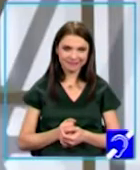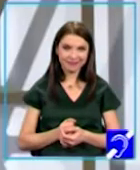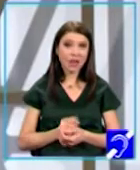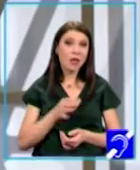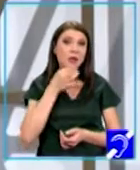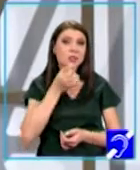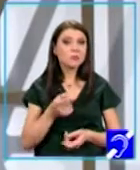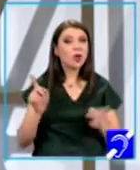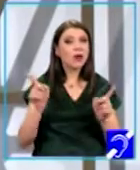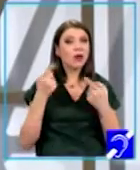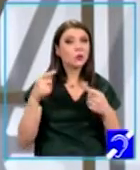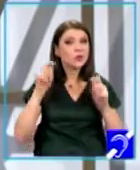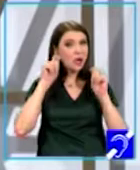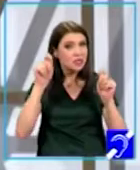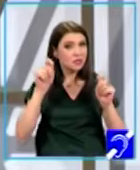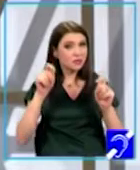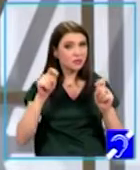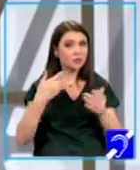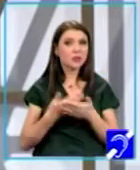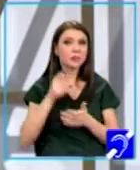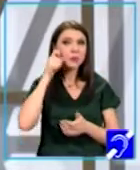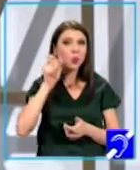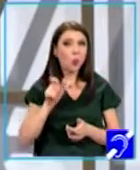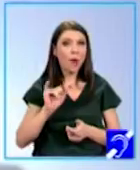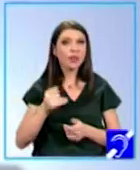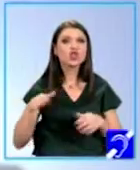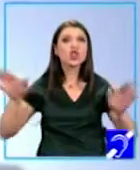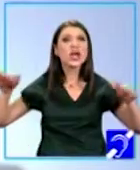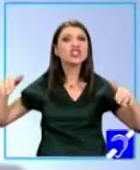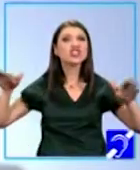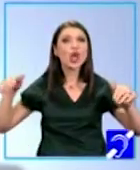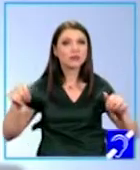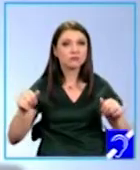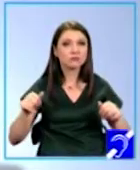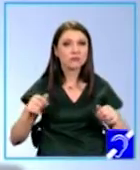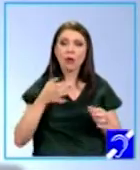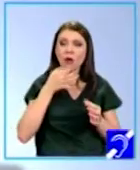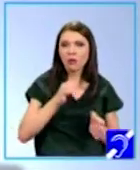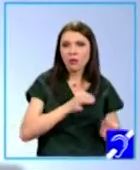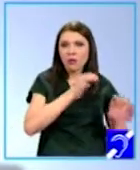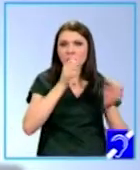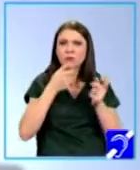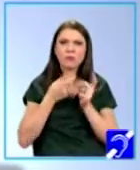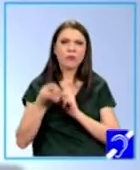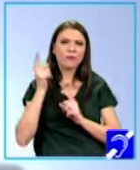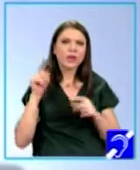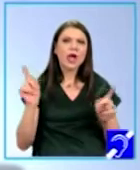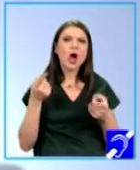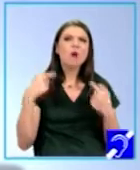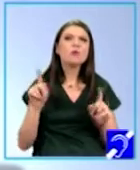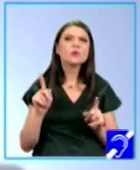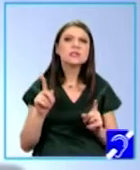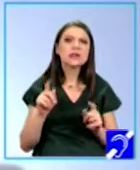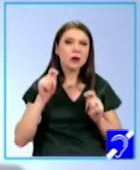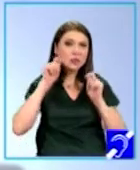Se spune că muzica sacră este comună oamenilor și îngerilor. În decursul timpului, vechea cântare psaltică bizantină, îmbogățită